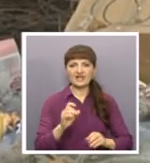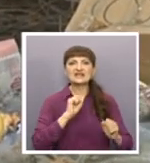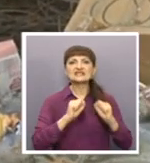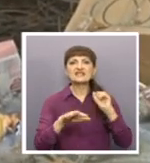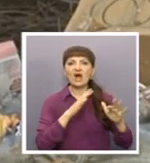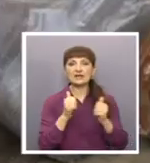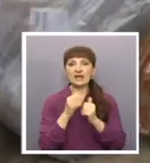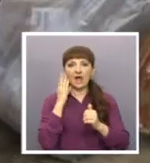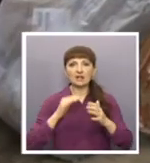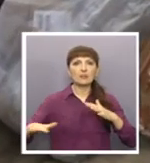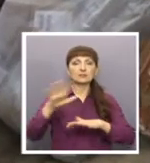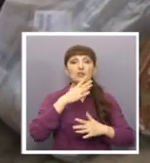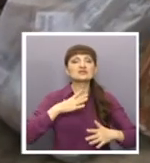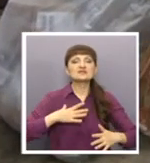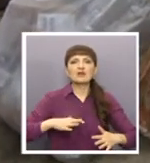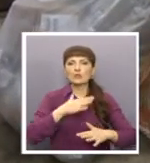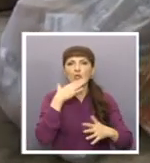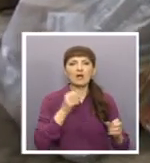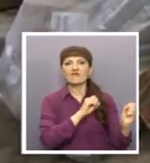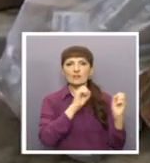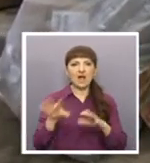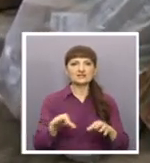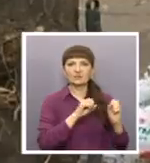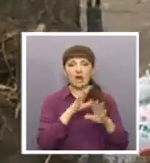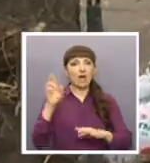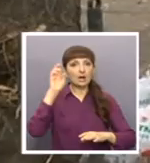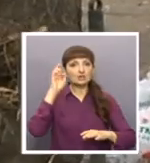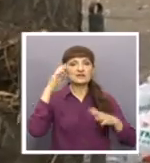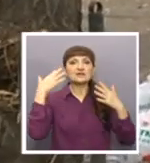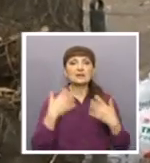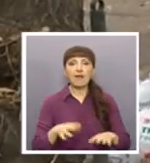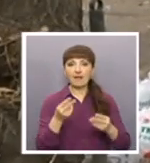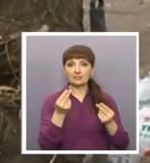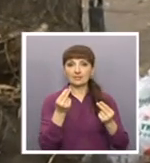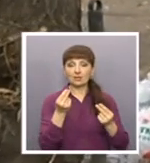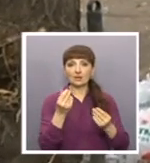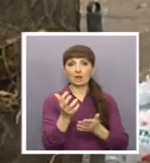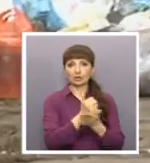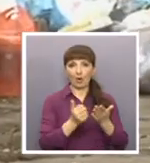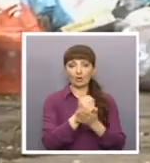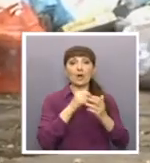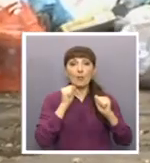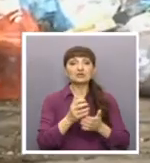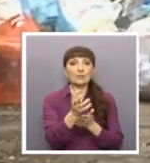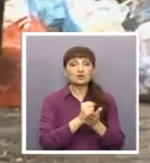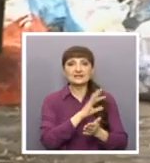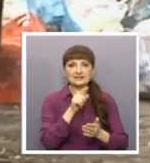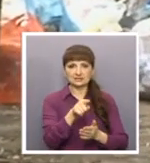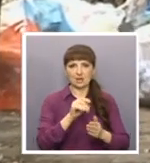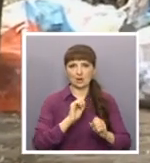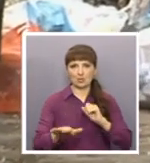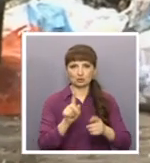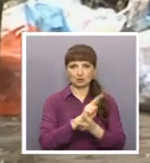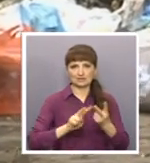вокруг Алматы уже не справляются с гигантскими объемами нечистот, а государство теряет миллионы дополнительных доходов, которые можно получать из вторичного